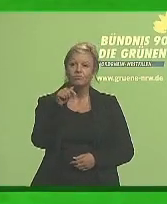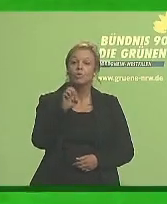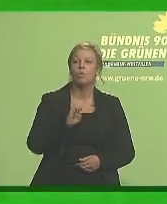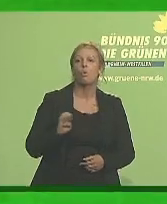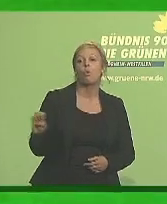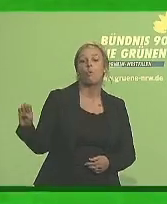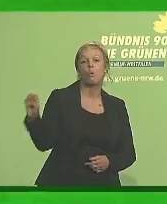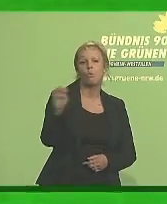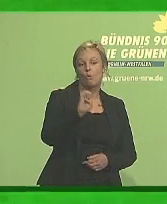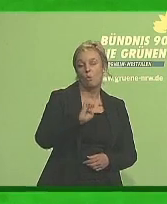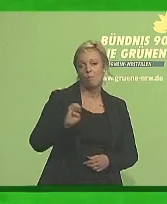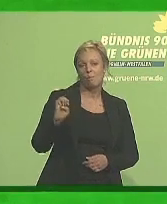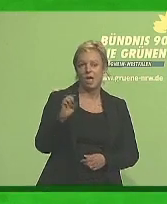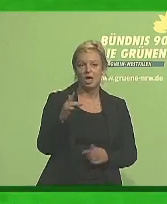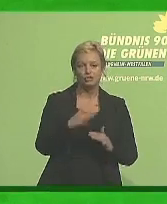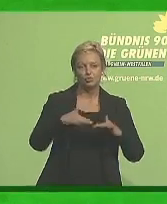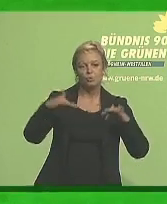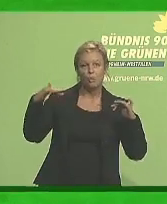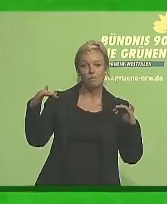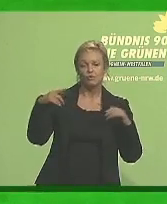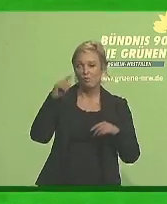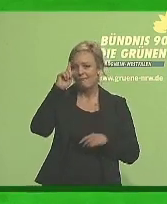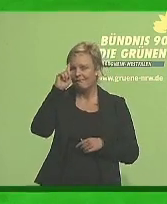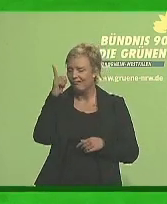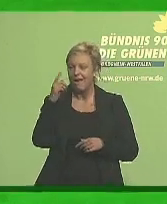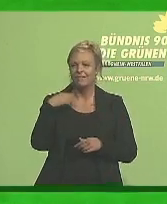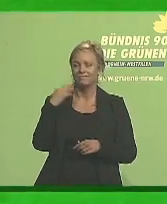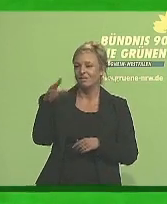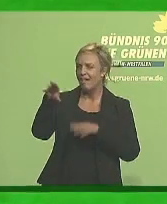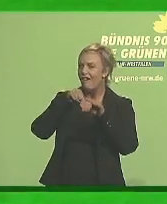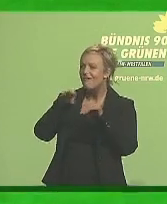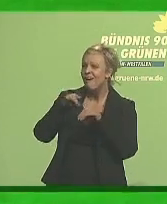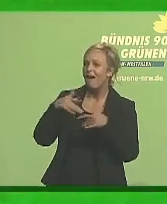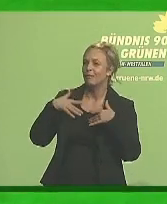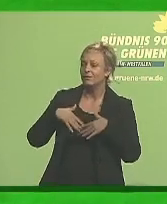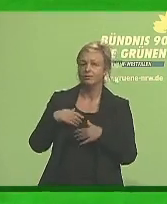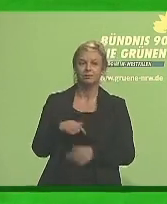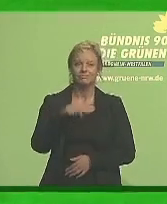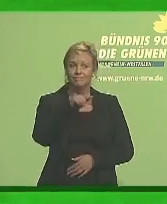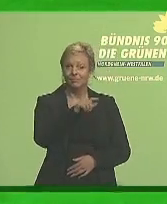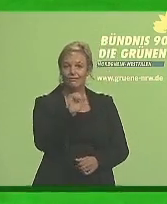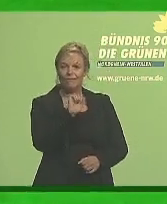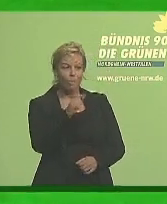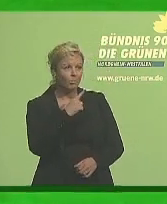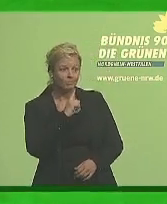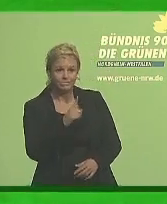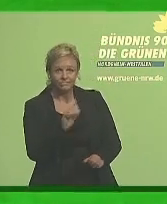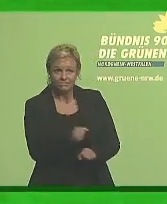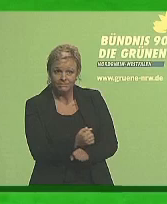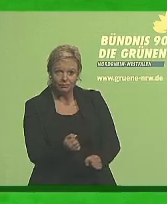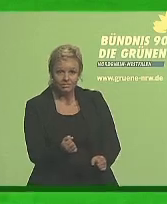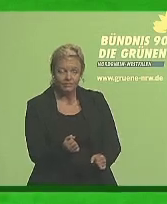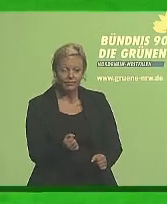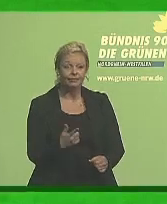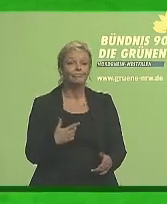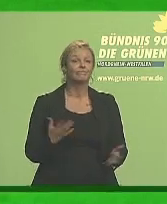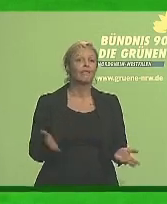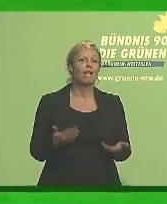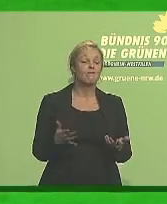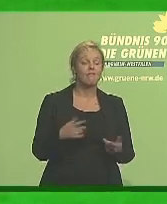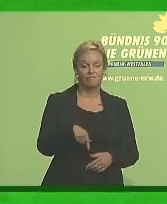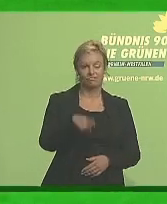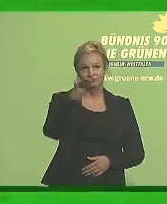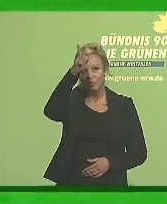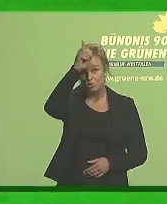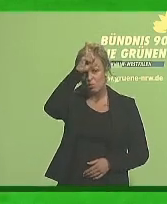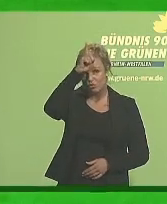Europäischen Kommission weiß, worum es geht. Warum hat die nichts zu sagen? Es ist ziemlich einfach. Ja? In